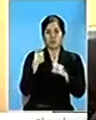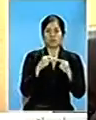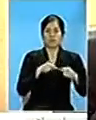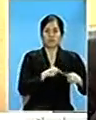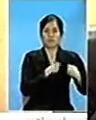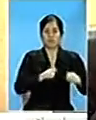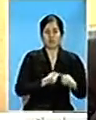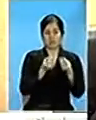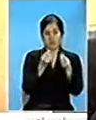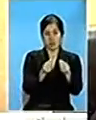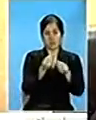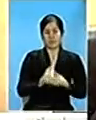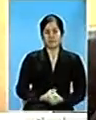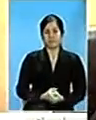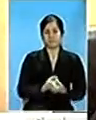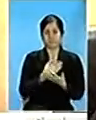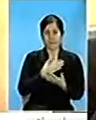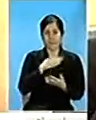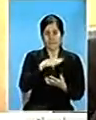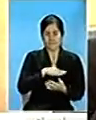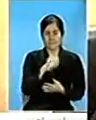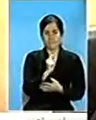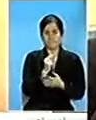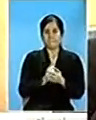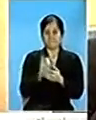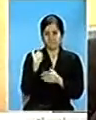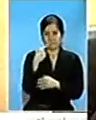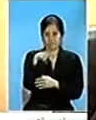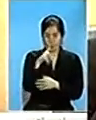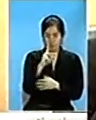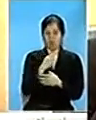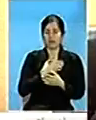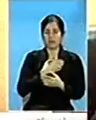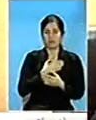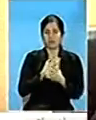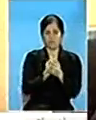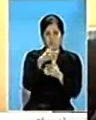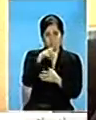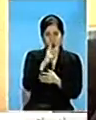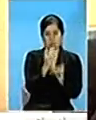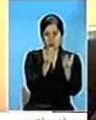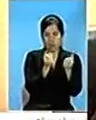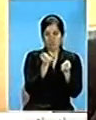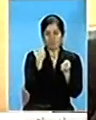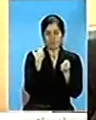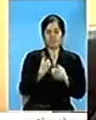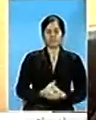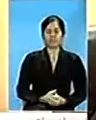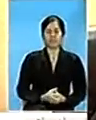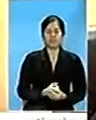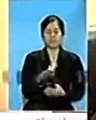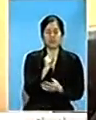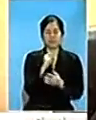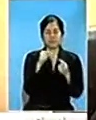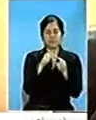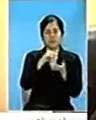จซึ่งเดี๋ยวฉันคิดว่าเป็นประโยชน์อย่างมากเป็นประโยชน์ที่ทาง